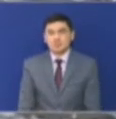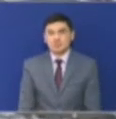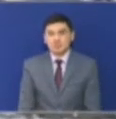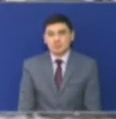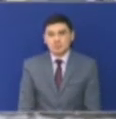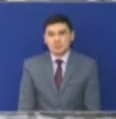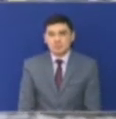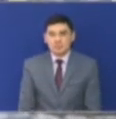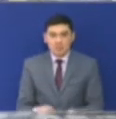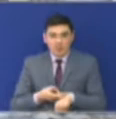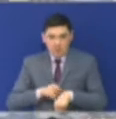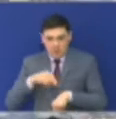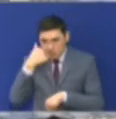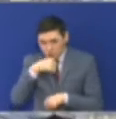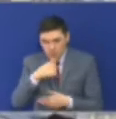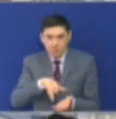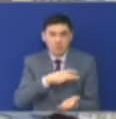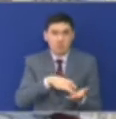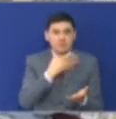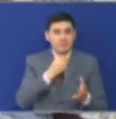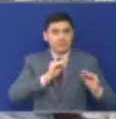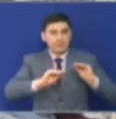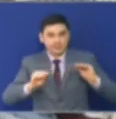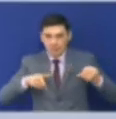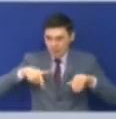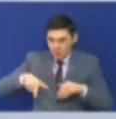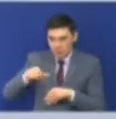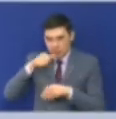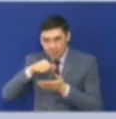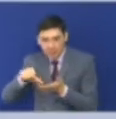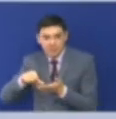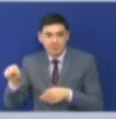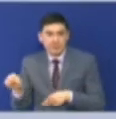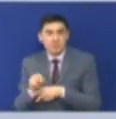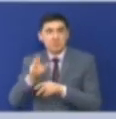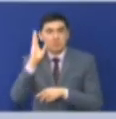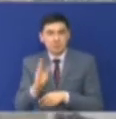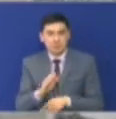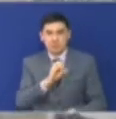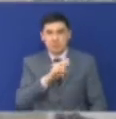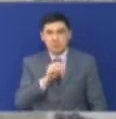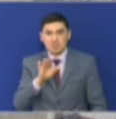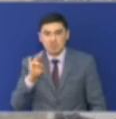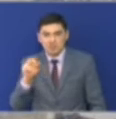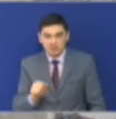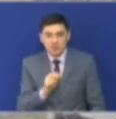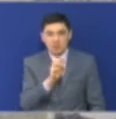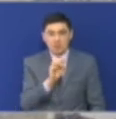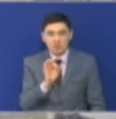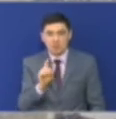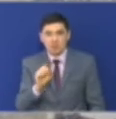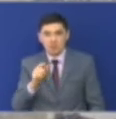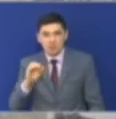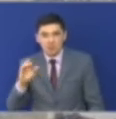Биыл Семей қаласының келбетімен жолдардың инфрақұрылымы жақсармақ. Бүгінде Бостаев, Селевин, Волгоградская, Қаржаубайұлы